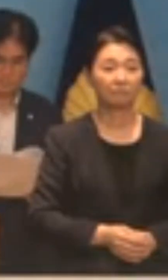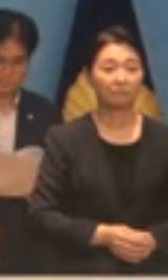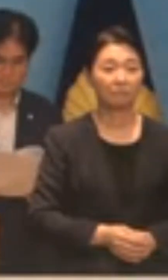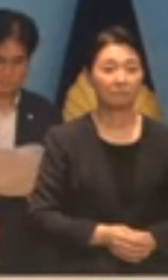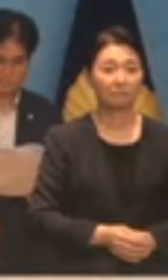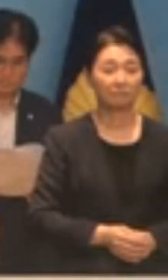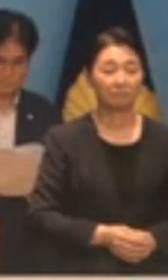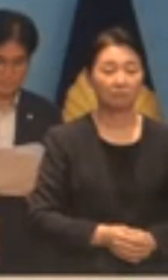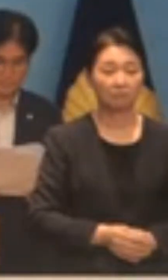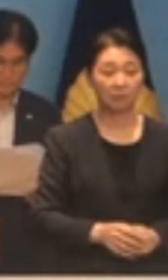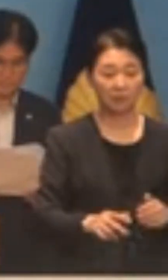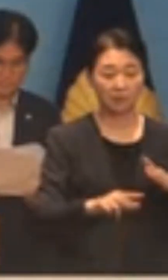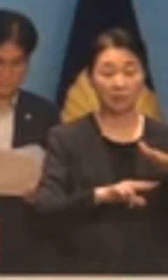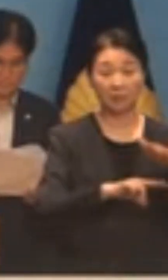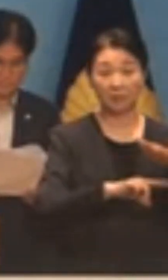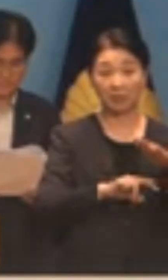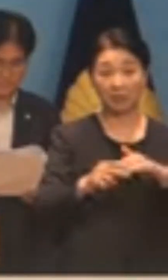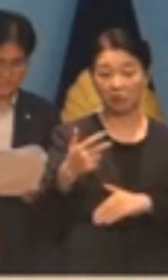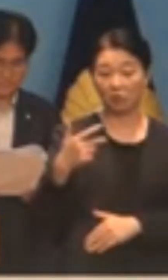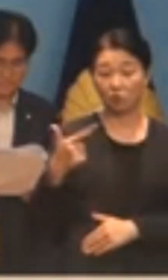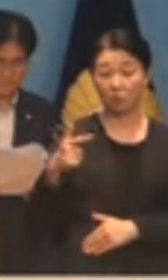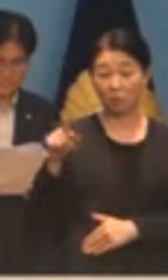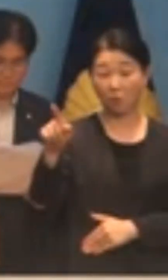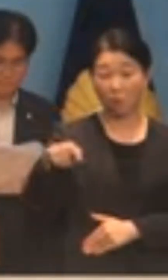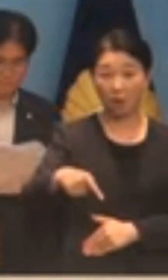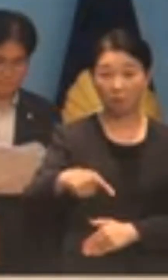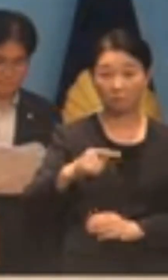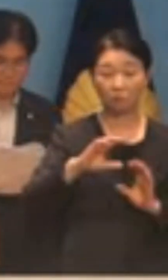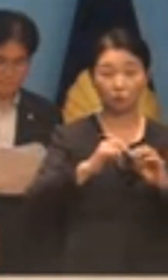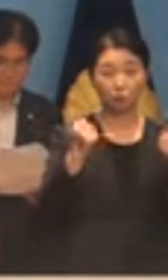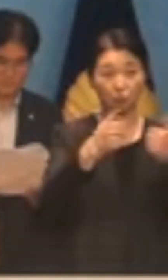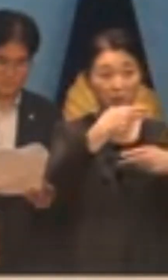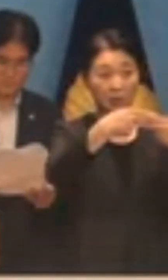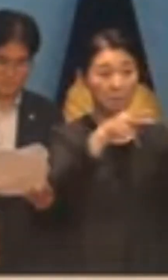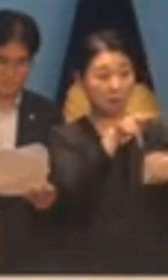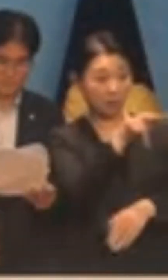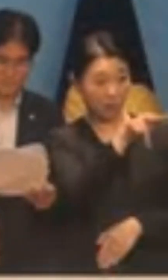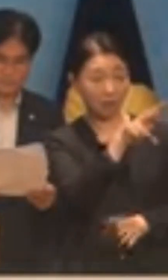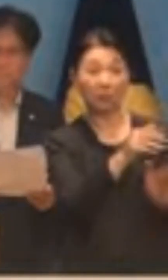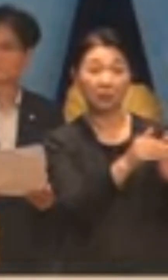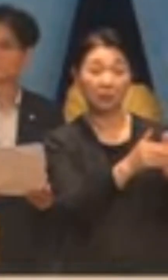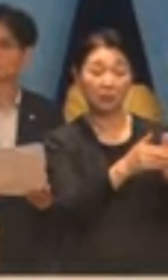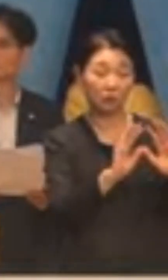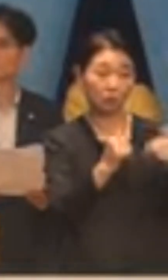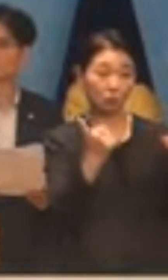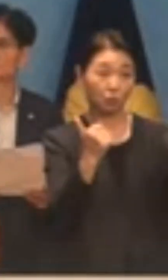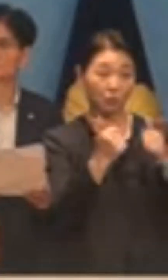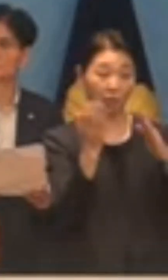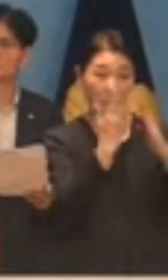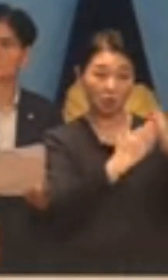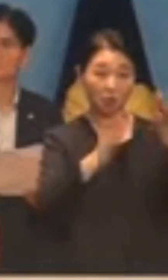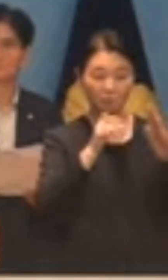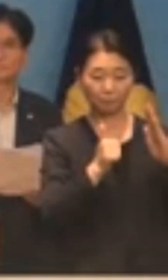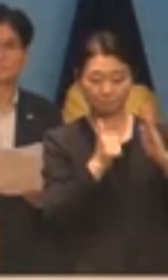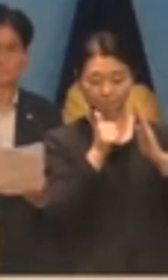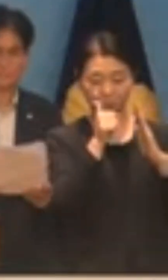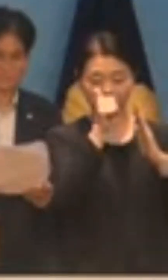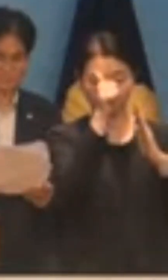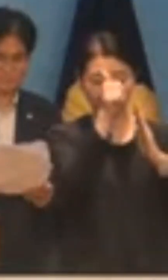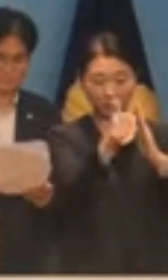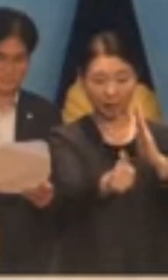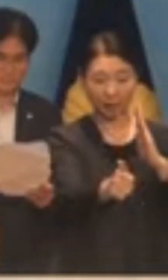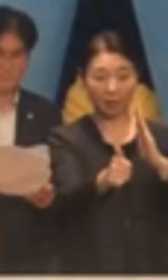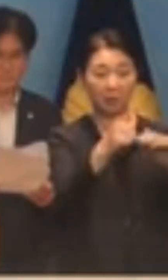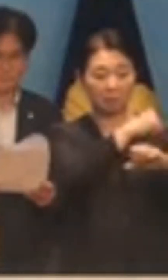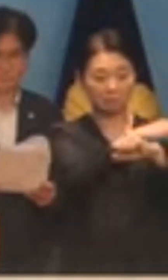6번 출구 앞으로 나오면서 국회 달벼락을 보았습니다. 그리고 국회 정문을 통과하고